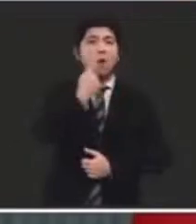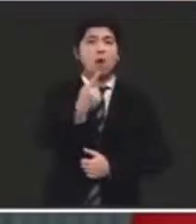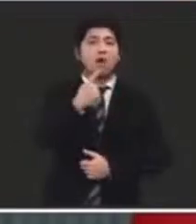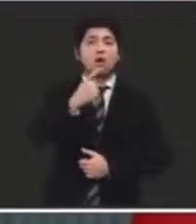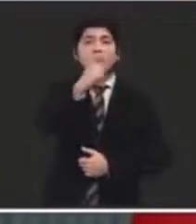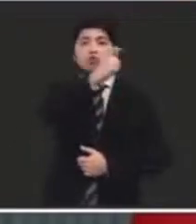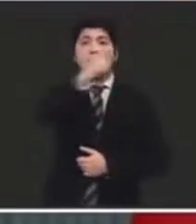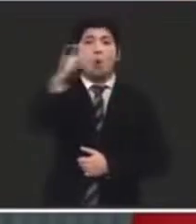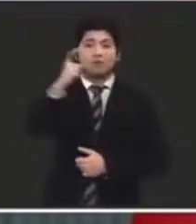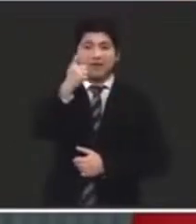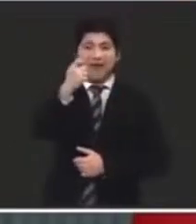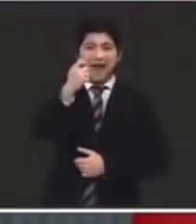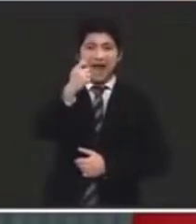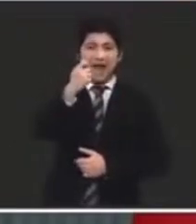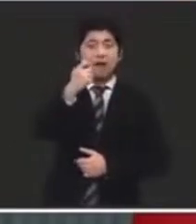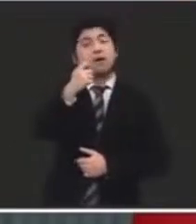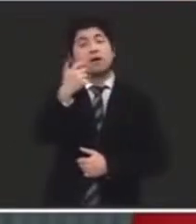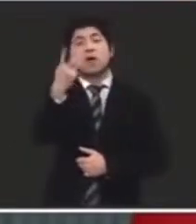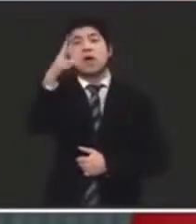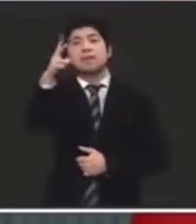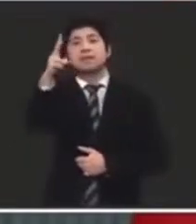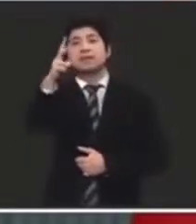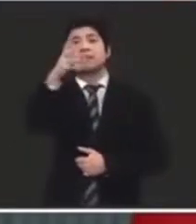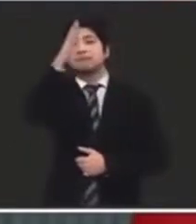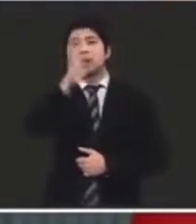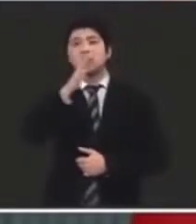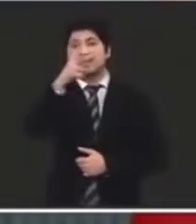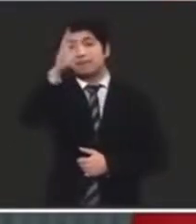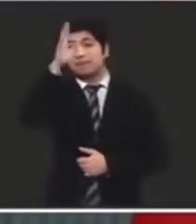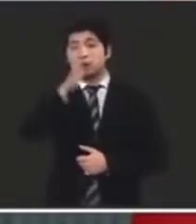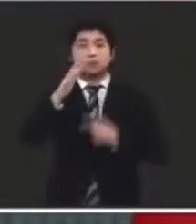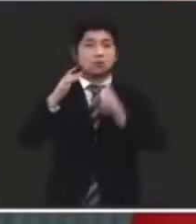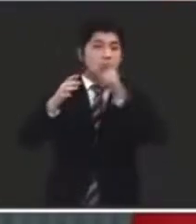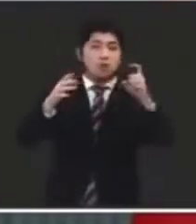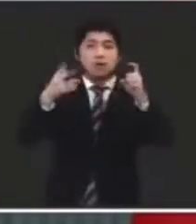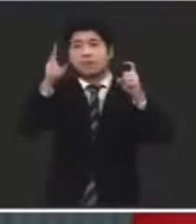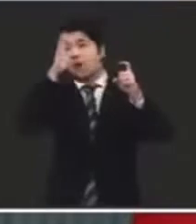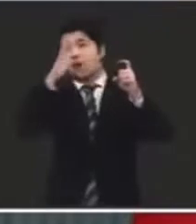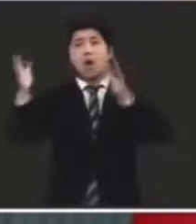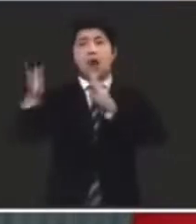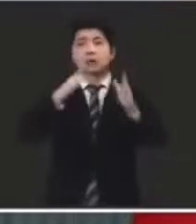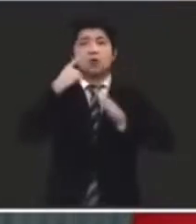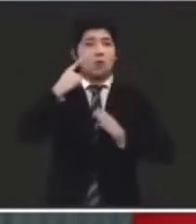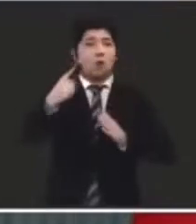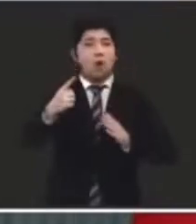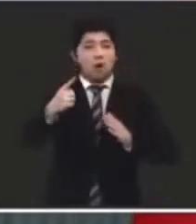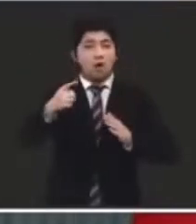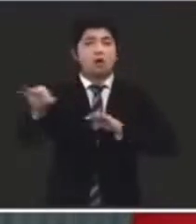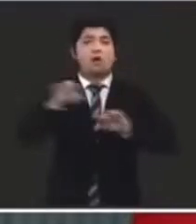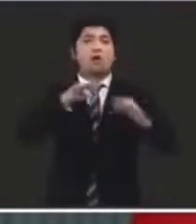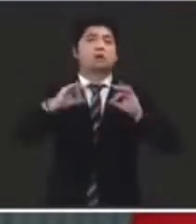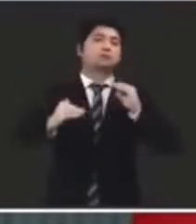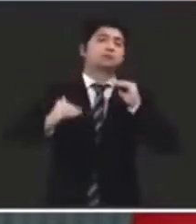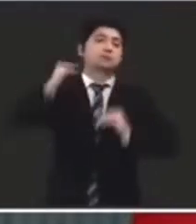900 lira ile 2500 lira arasında olacak şekilde artırdık